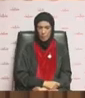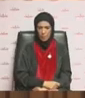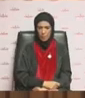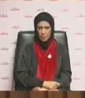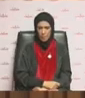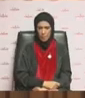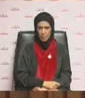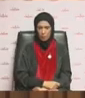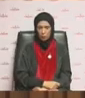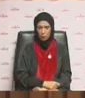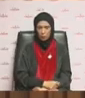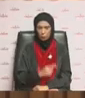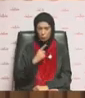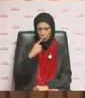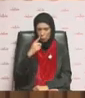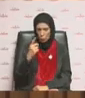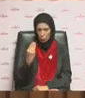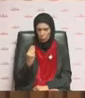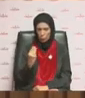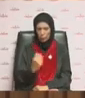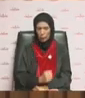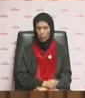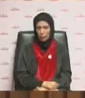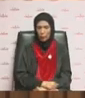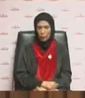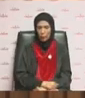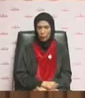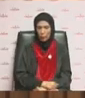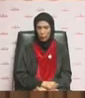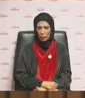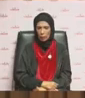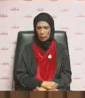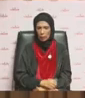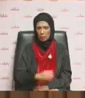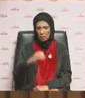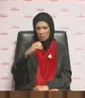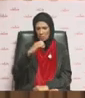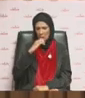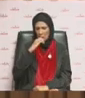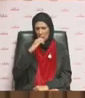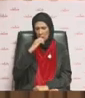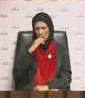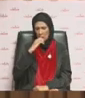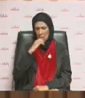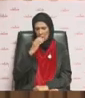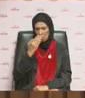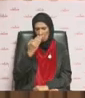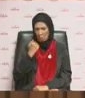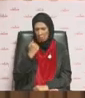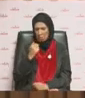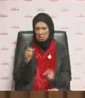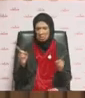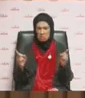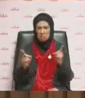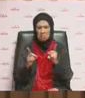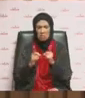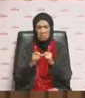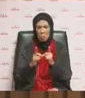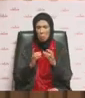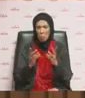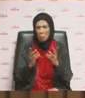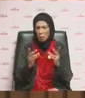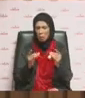عندي عتب مع الرئيسة هو على قصر الإجابة ومحدودية الأرقام. السؤال كان عن المشاريع